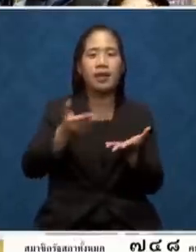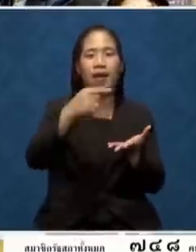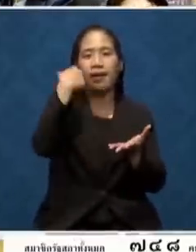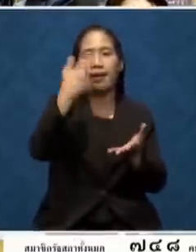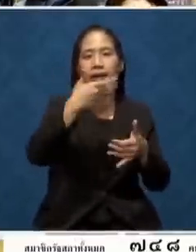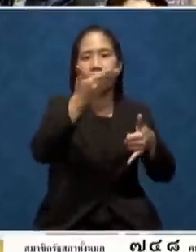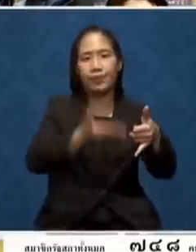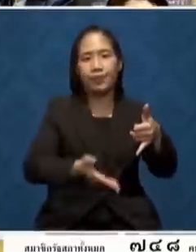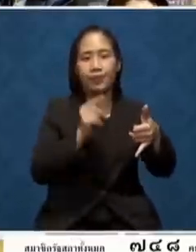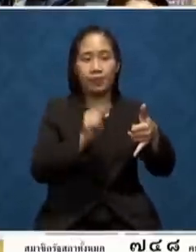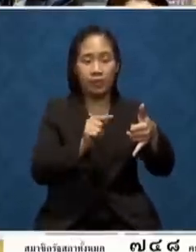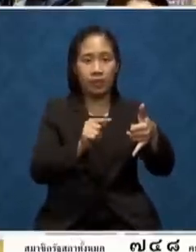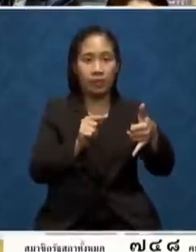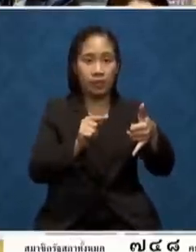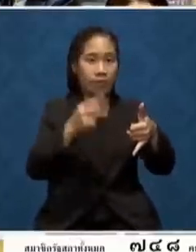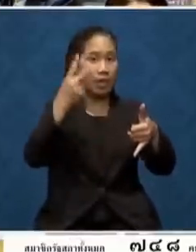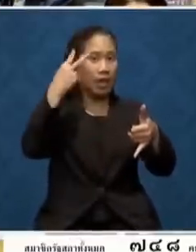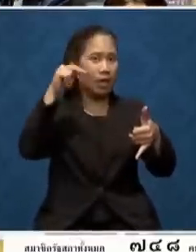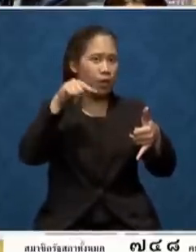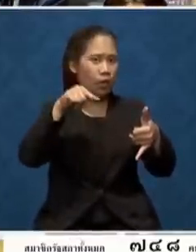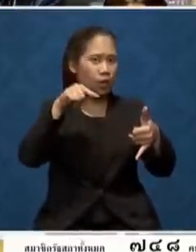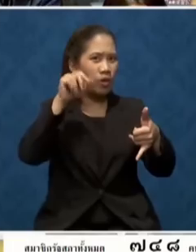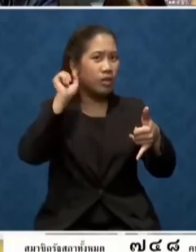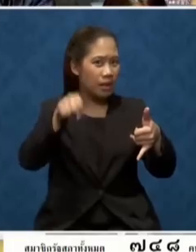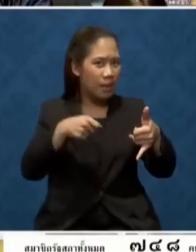นายกรัฐมนตรีเป็นยัติ